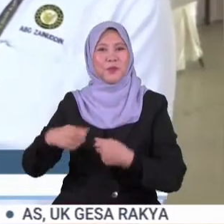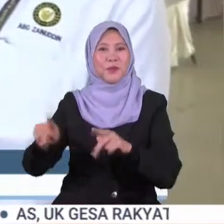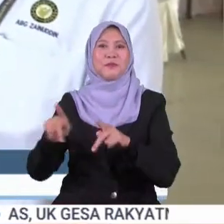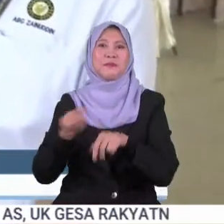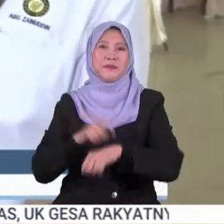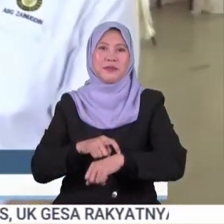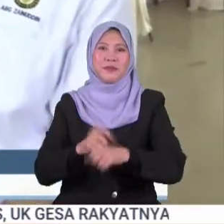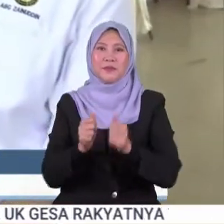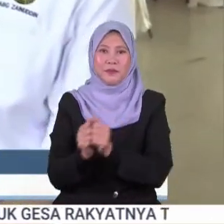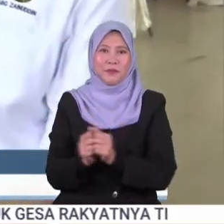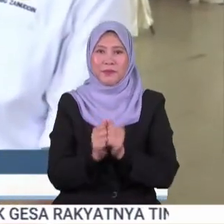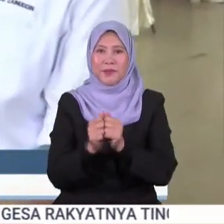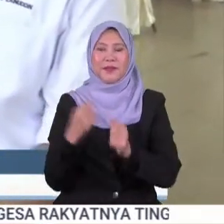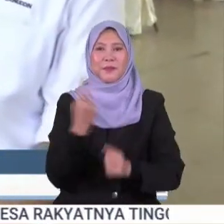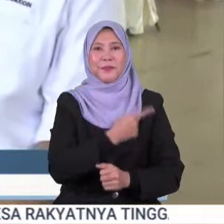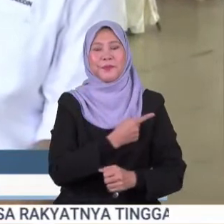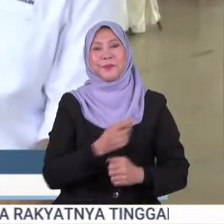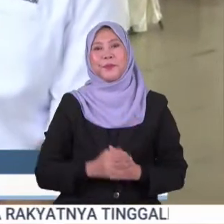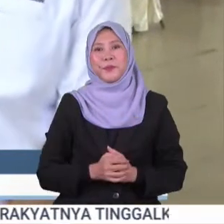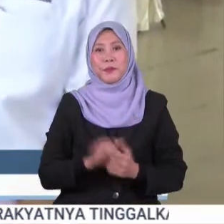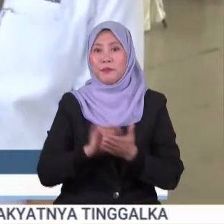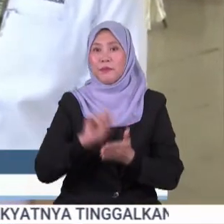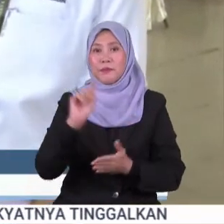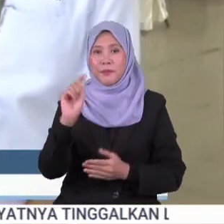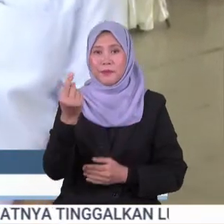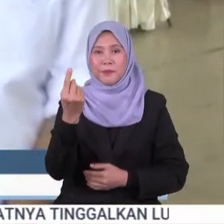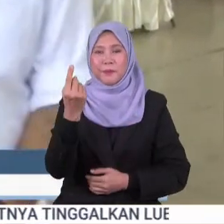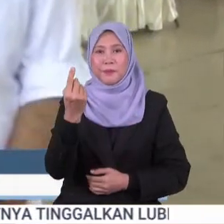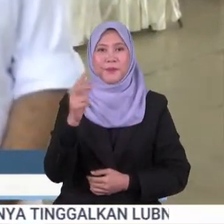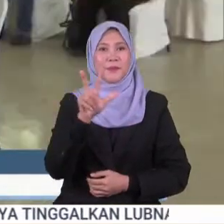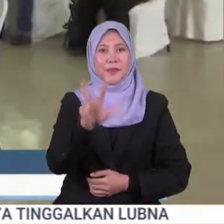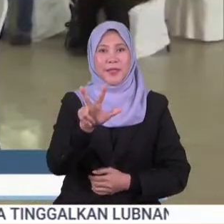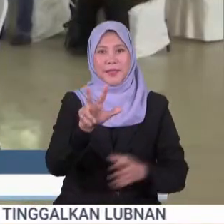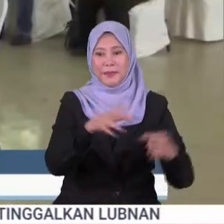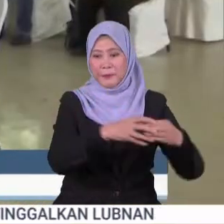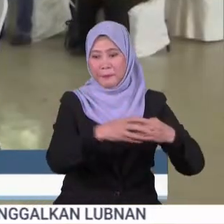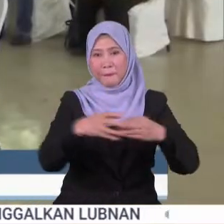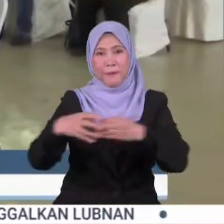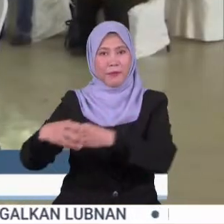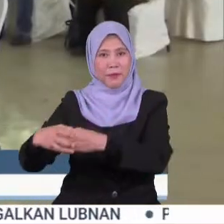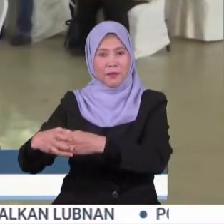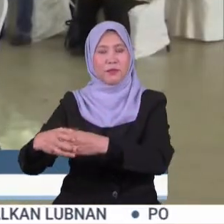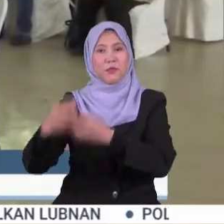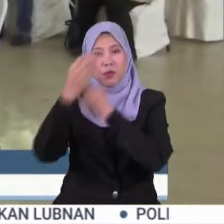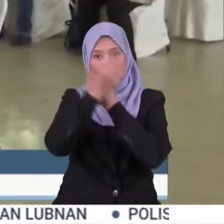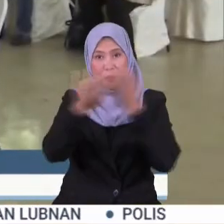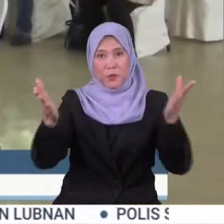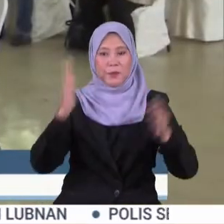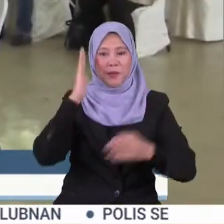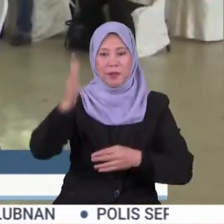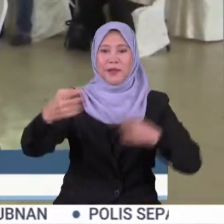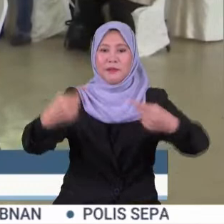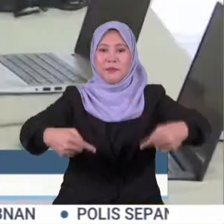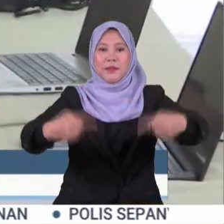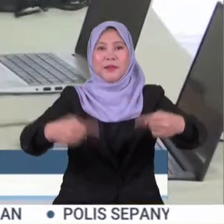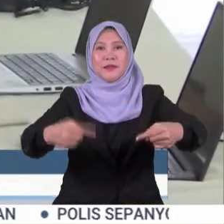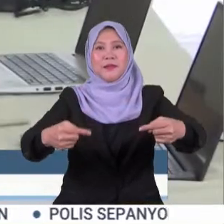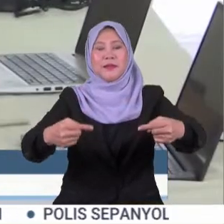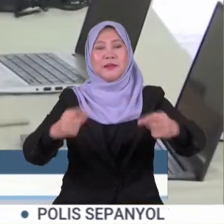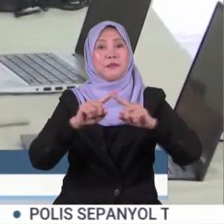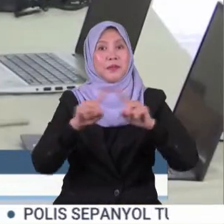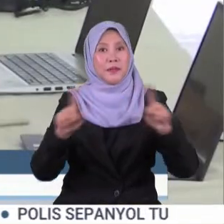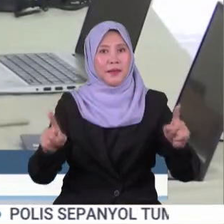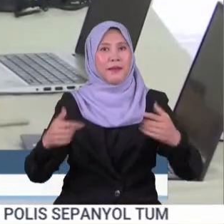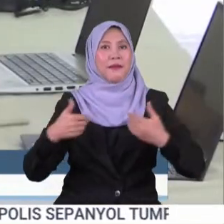bersama RTM petang ini. Baik saudara, setakat ini tiga buah parti telah mengumumkan akan bertanding.